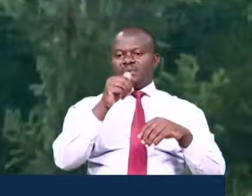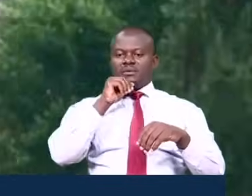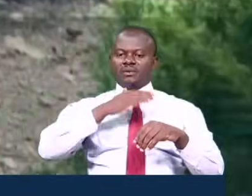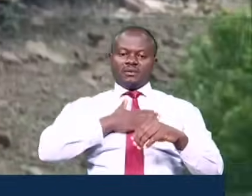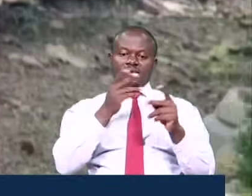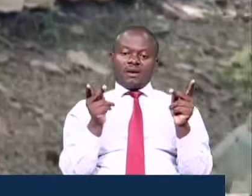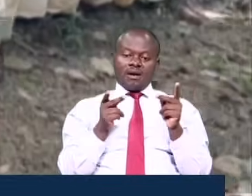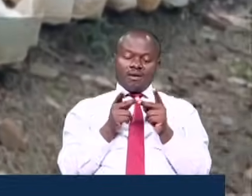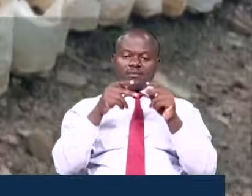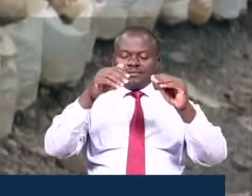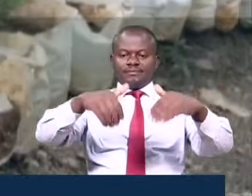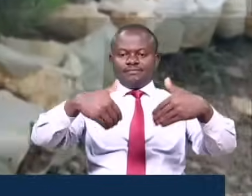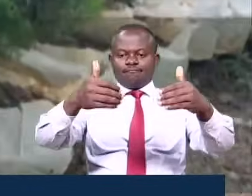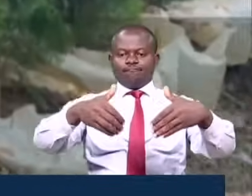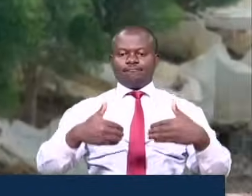aho byatewe.